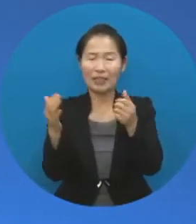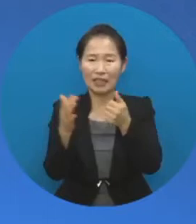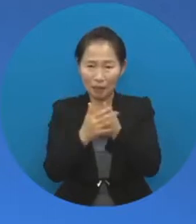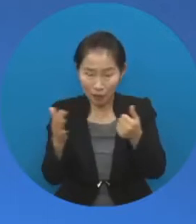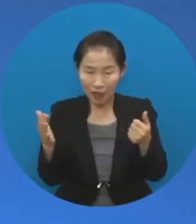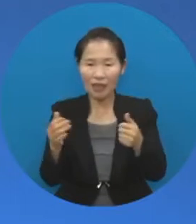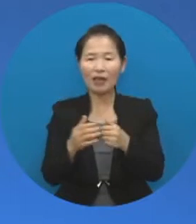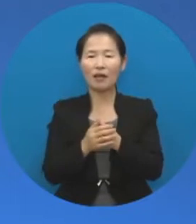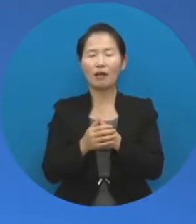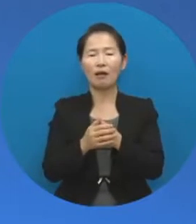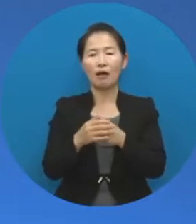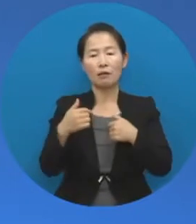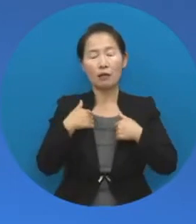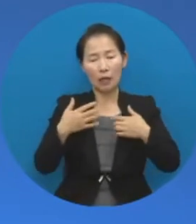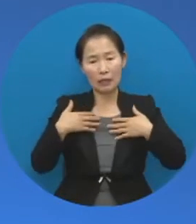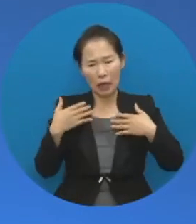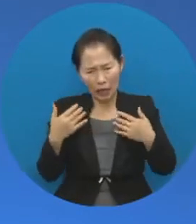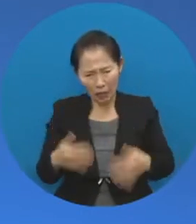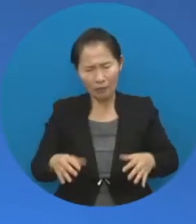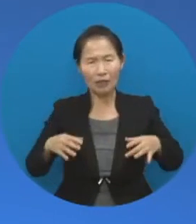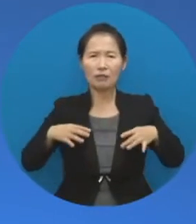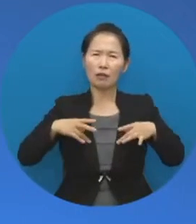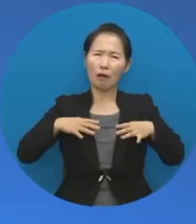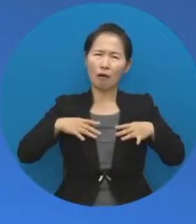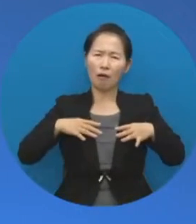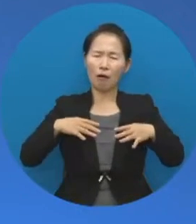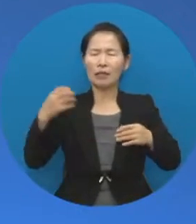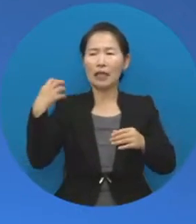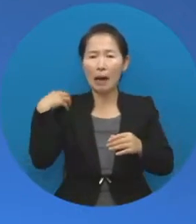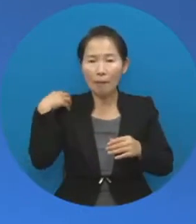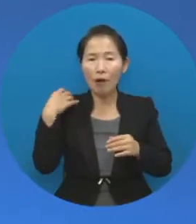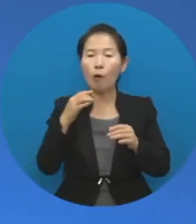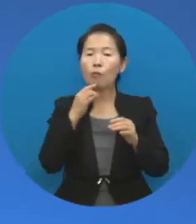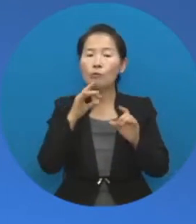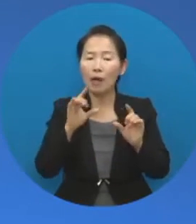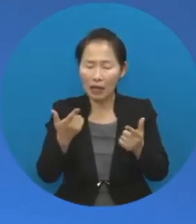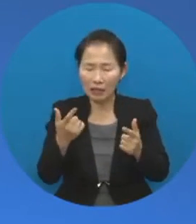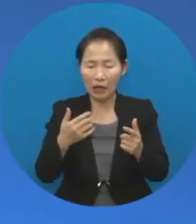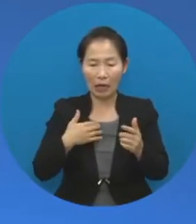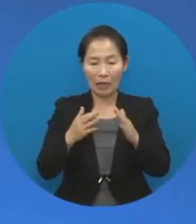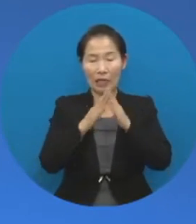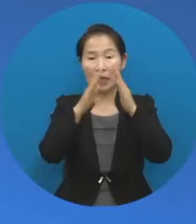내가 이 약함을 자랑하는 부분에서만 사명이 아니라 이 가정생활도